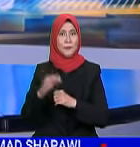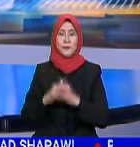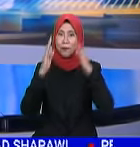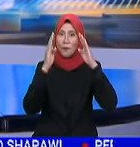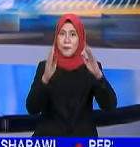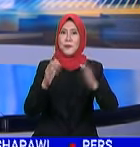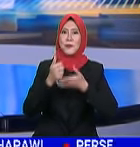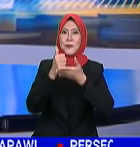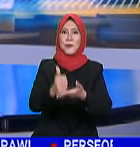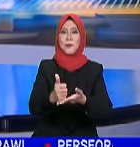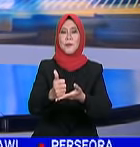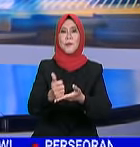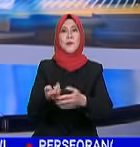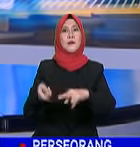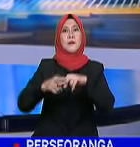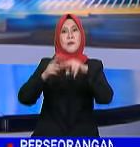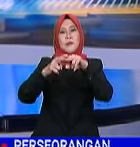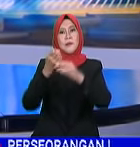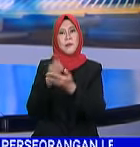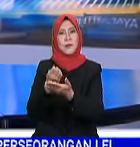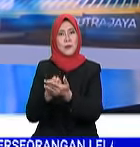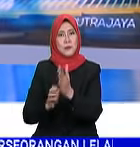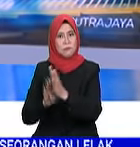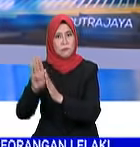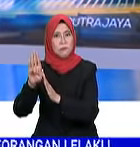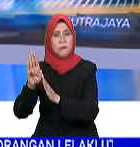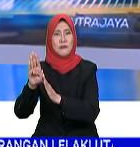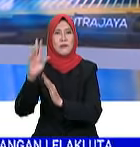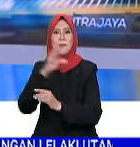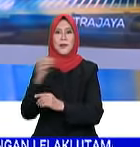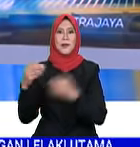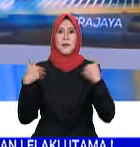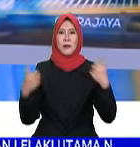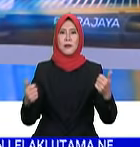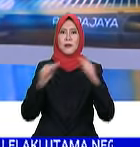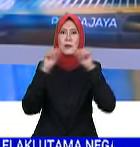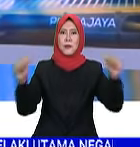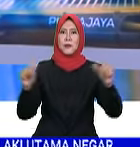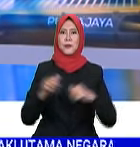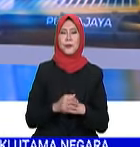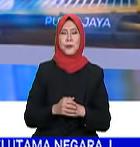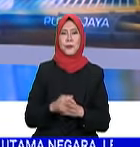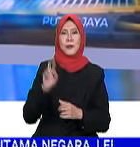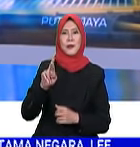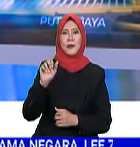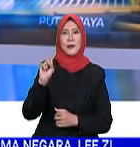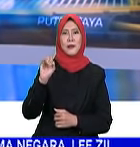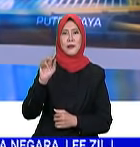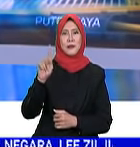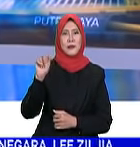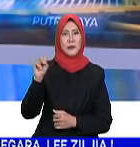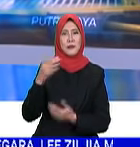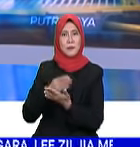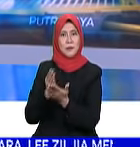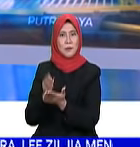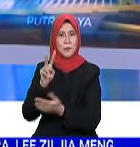Tumpuannya membantu dan melonjakkan semula sektor ekonomi sambil menekankan kesihatan awam. Nur Syikin Harun menyingkap reaksi bajet